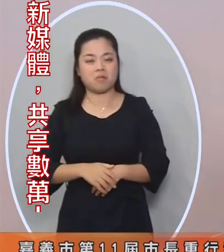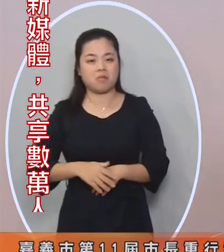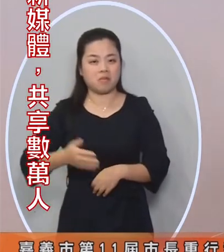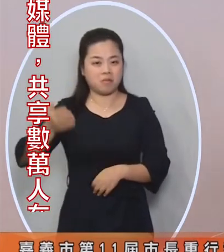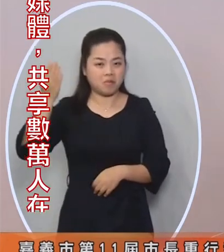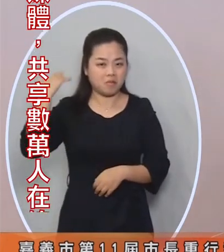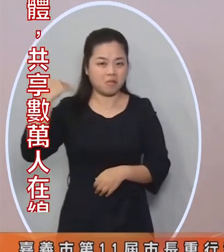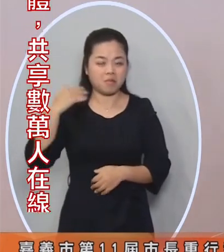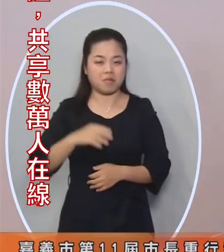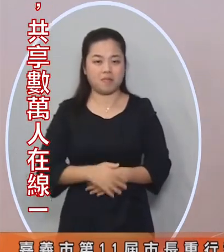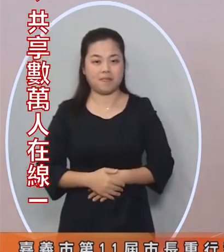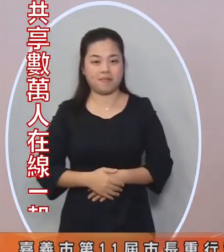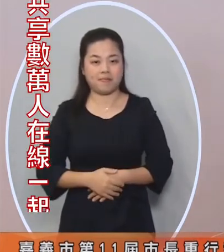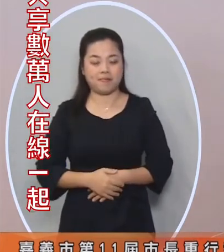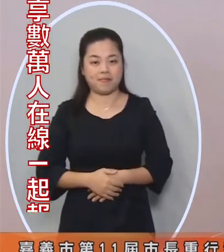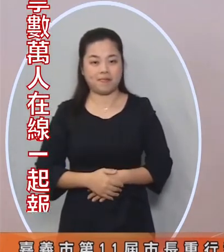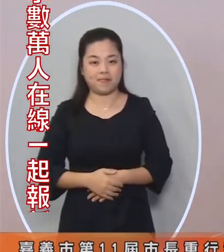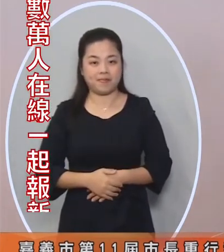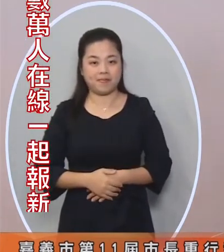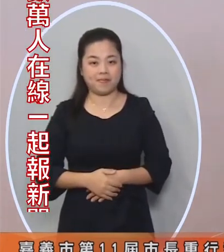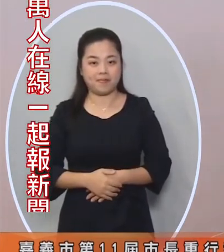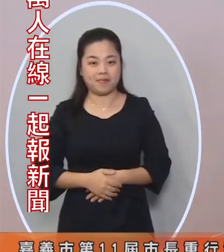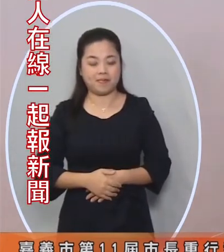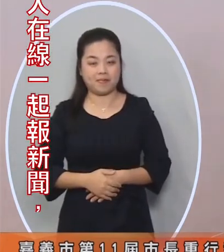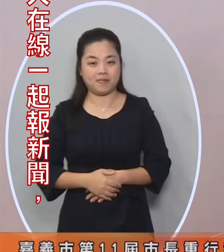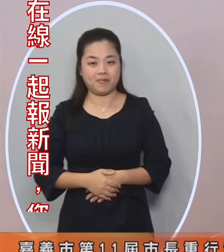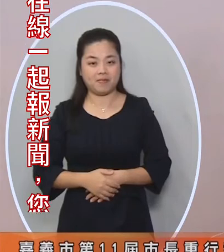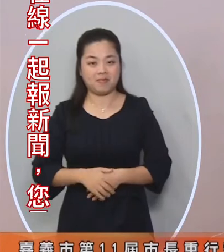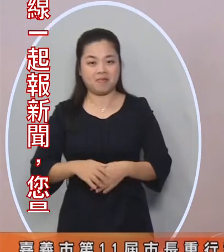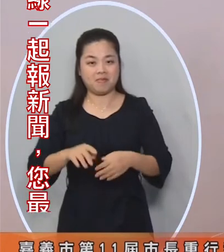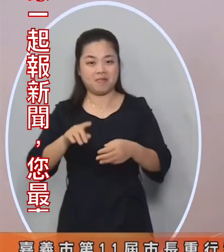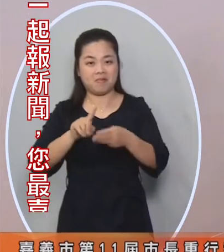阵啊，吼啊！伊